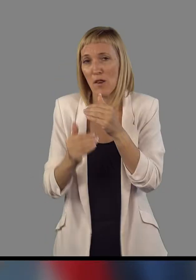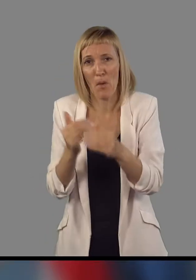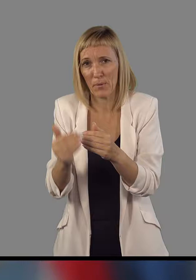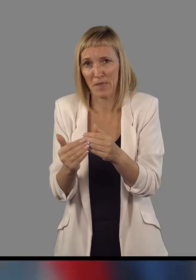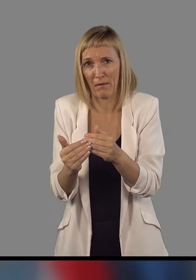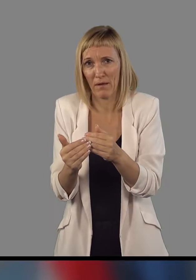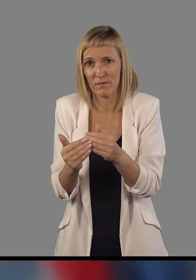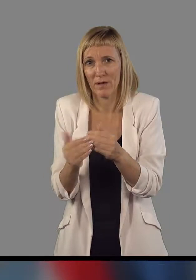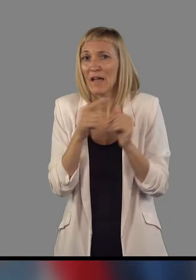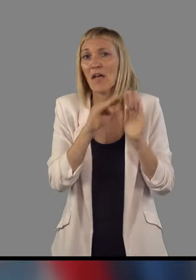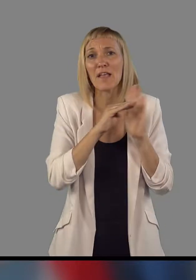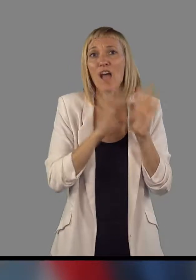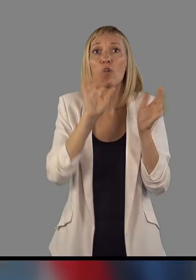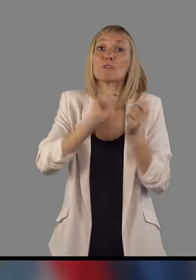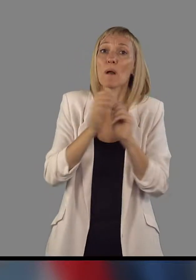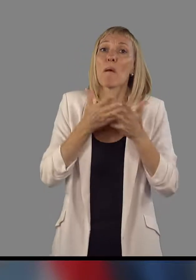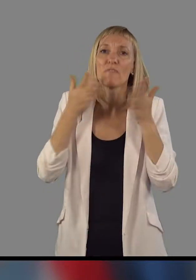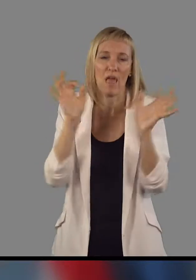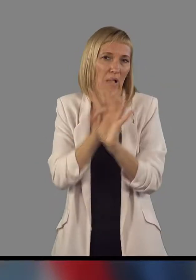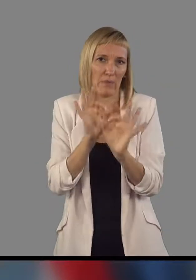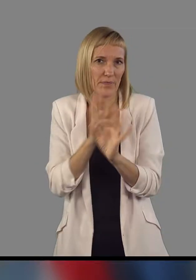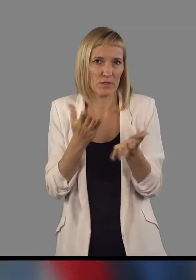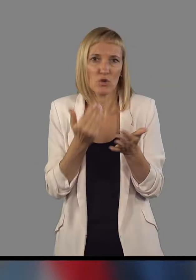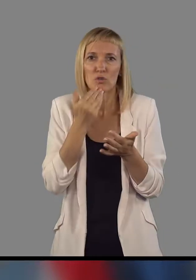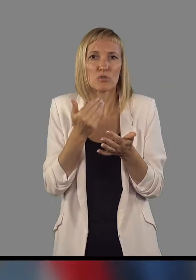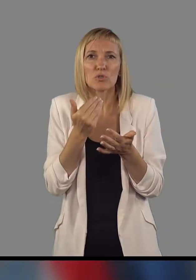Sloveniji normalno teče in da skorajda